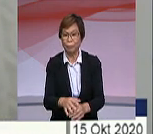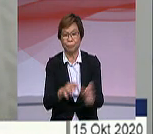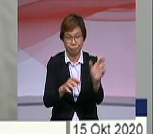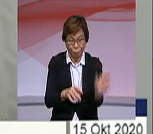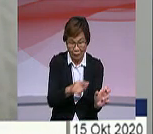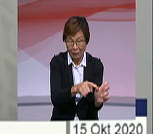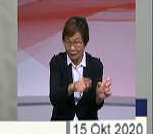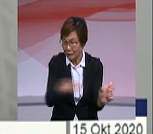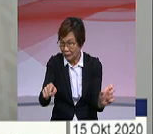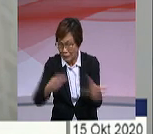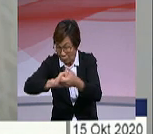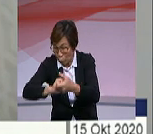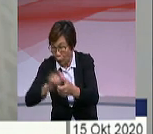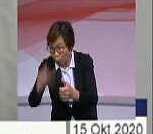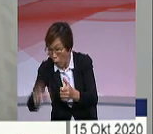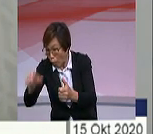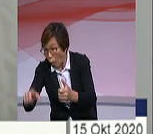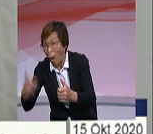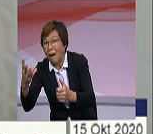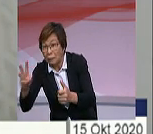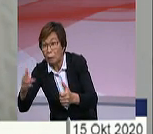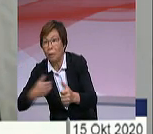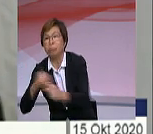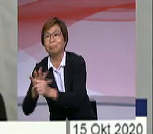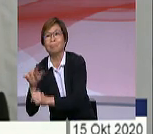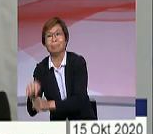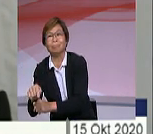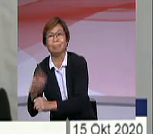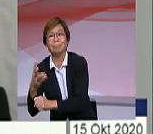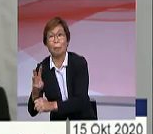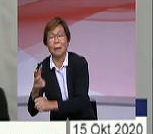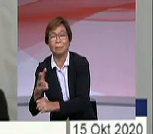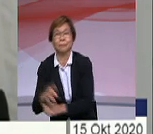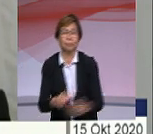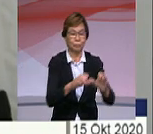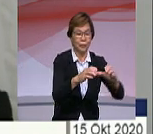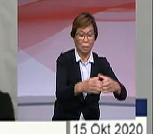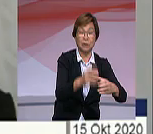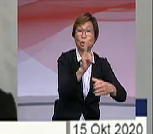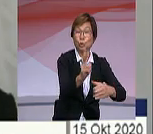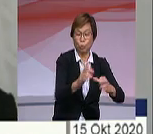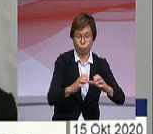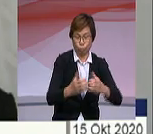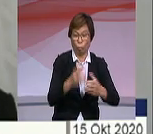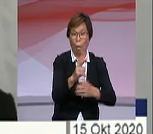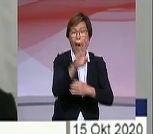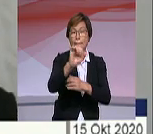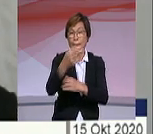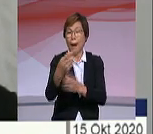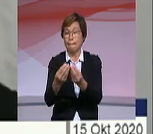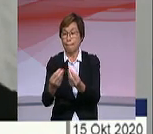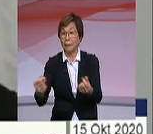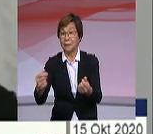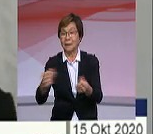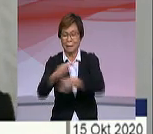telah mengenal pasti 16 lagi kes positif COVID-19. Kluster kedua iaitu kluster Bah Pasir di